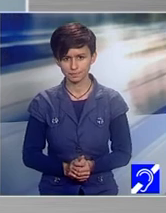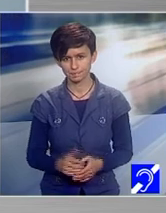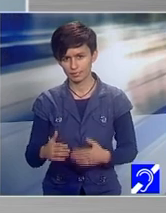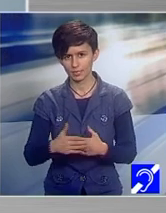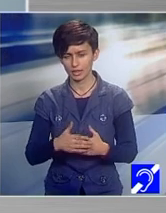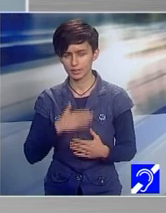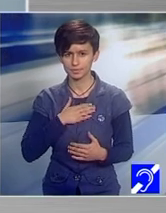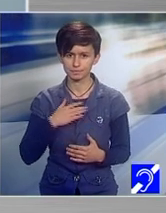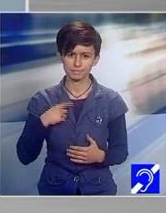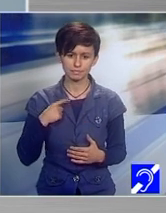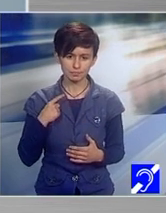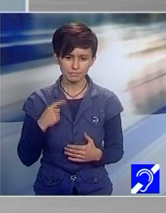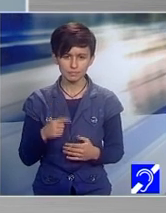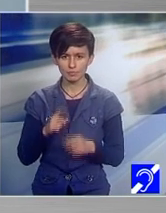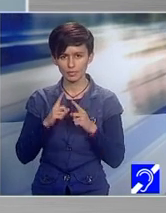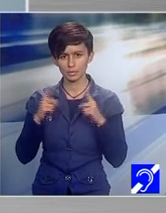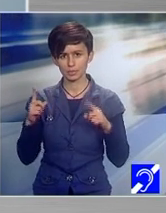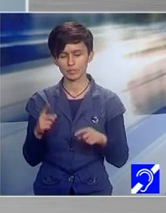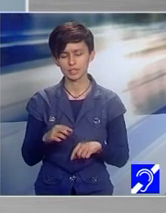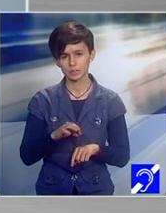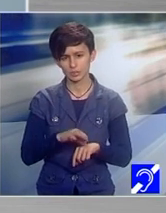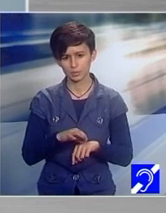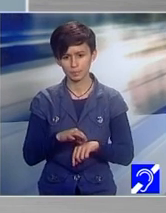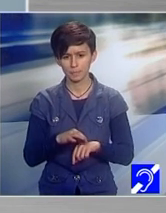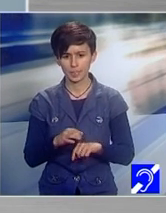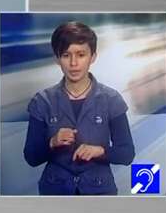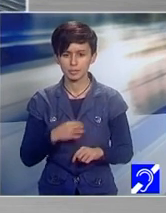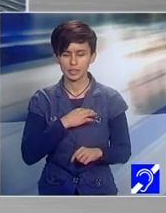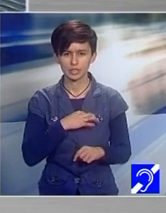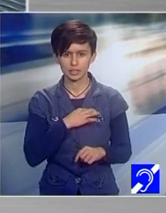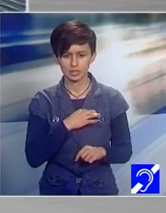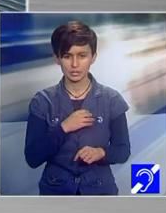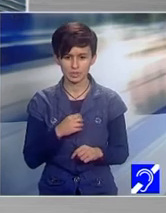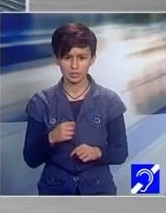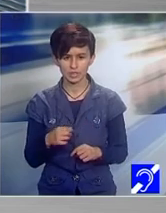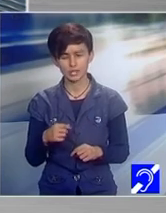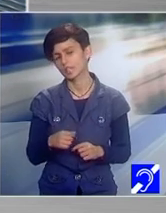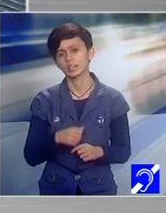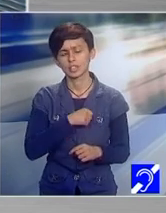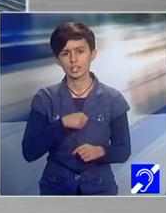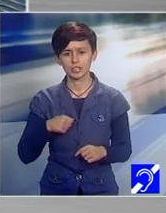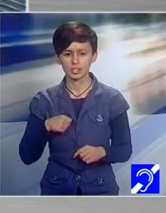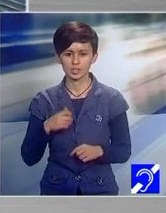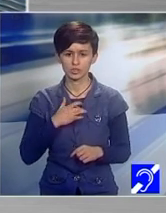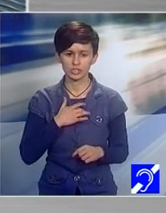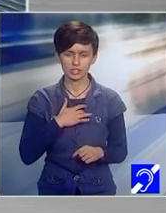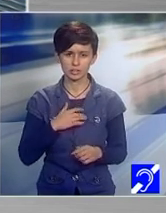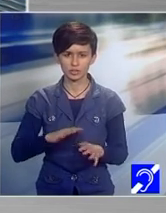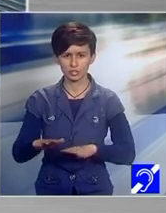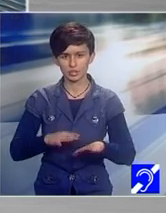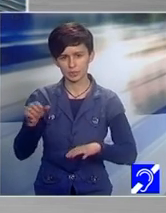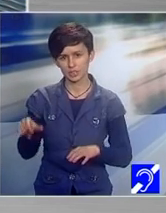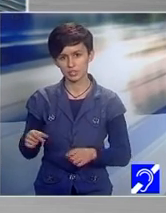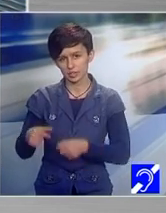Alături de noi se află acum domnul conferențiar universitar dr. Adrian Molnar, medic primar chirurgie cardiovasculară, managerul Institutului